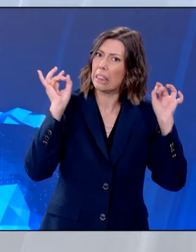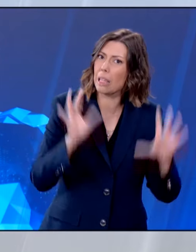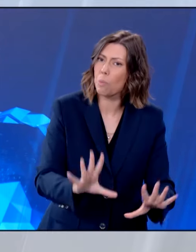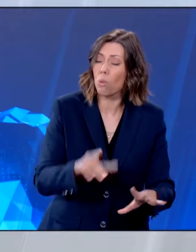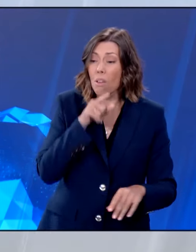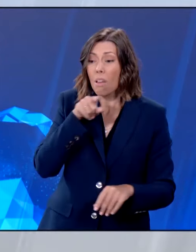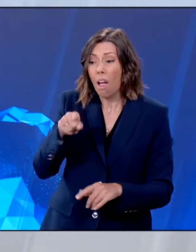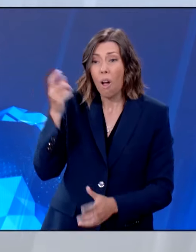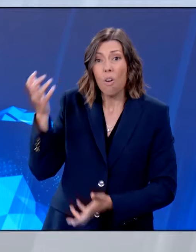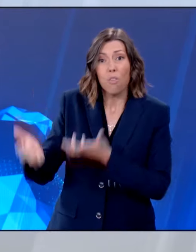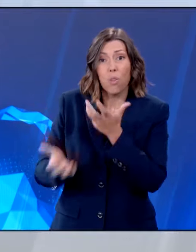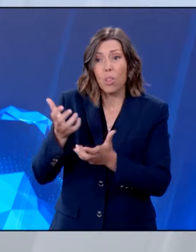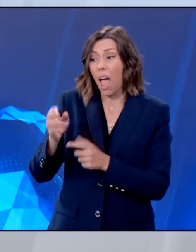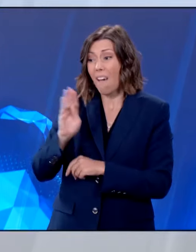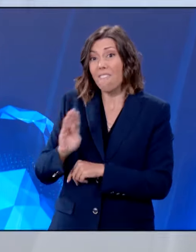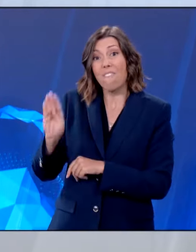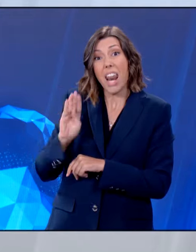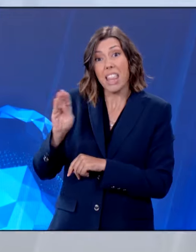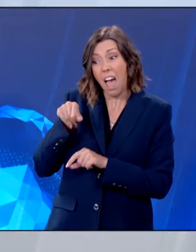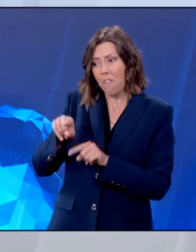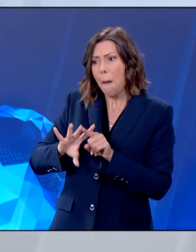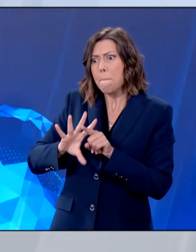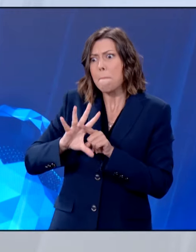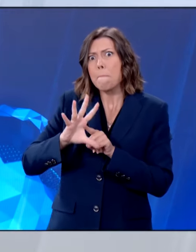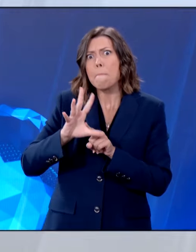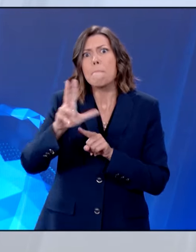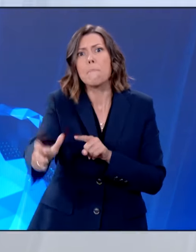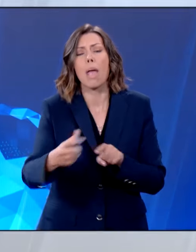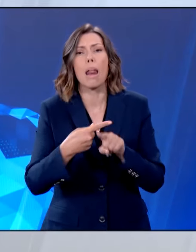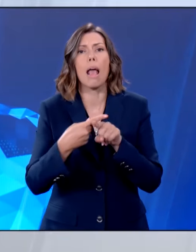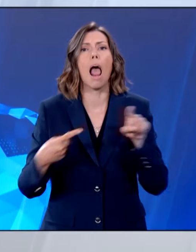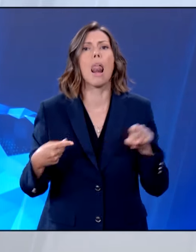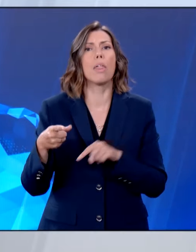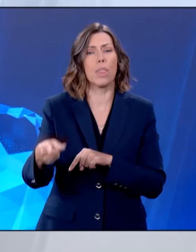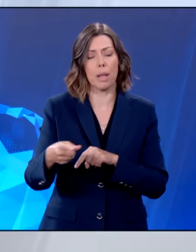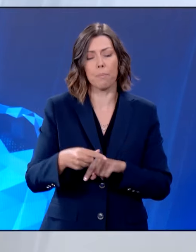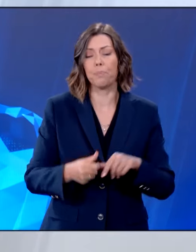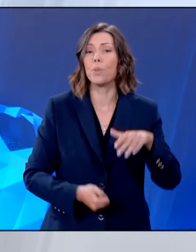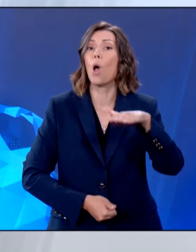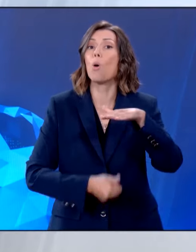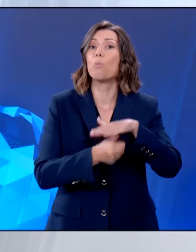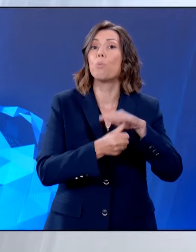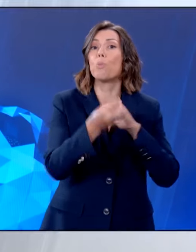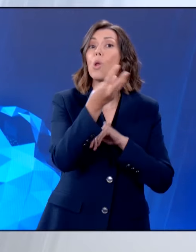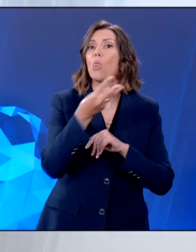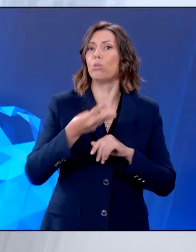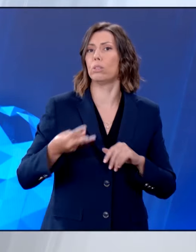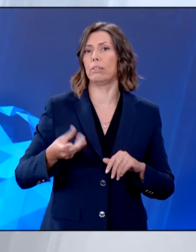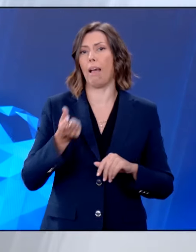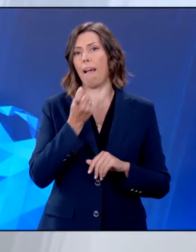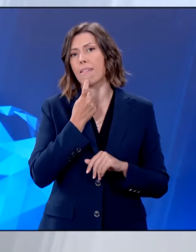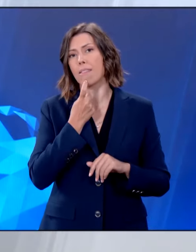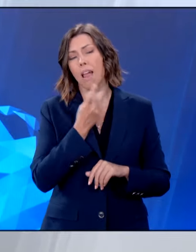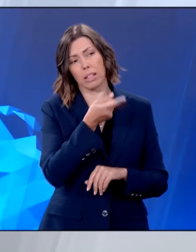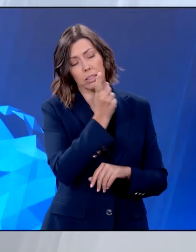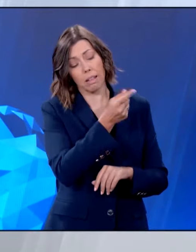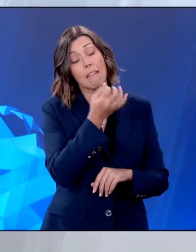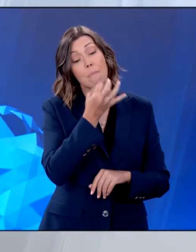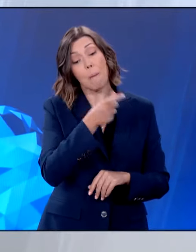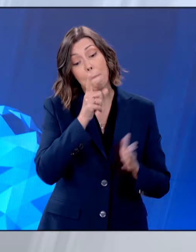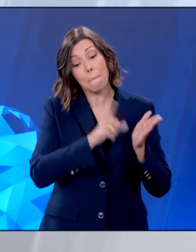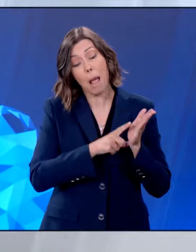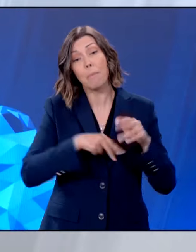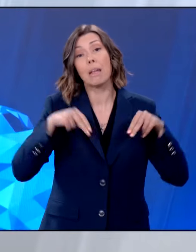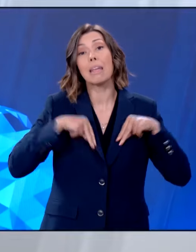Βαρνάβα και έσβησε στο Χαλάνδρι, εξαπέλυσαν τα κόμματα της αντιπολίτευσης, με τον πρόεδρο του ΣΥΡΙΖΑ Στέφανο Κασελάκη να ζητά την αποπομπή του